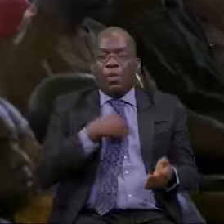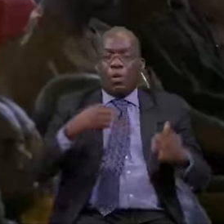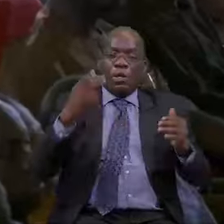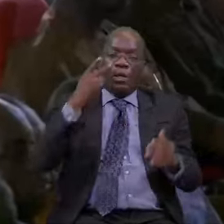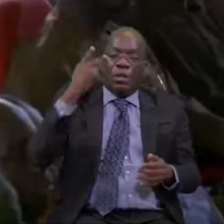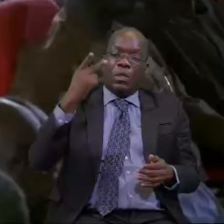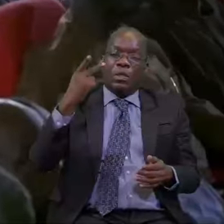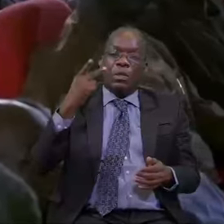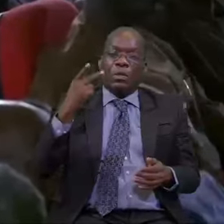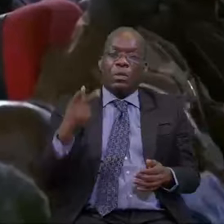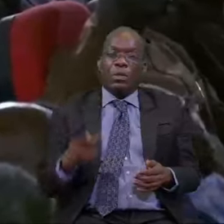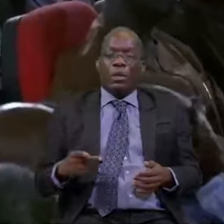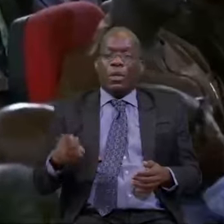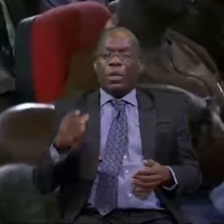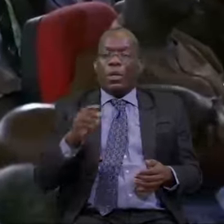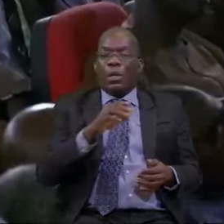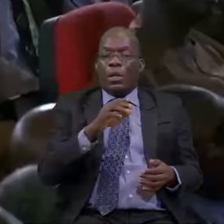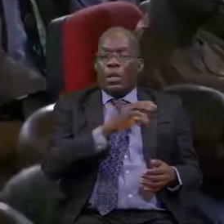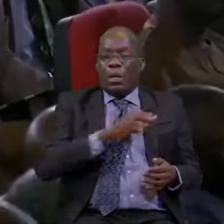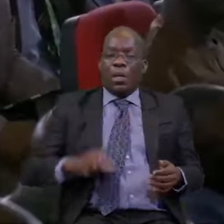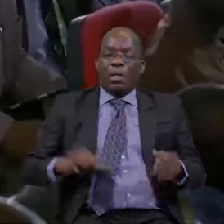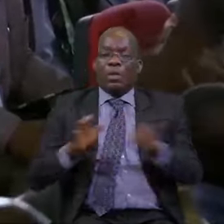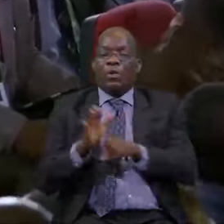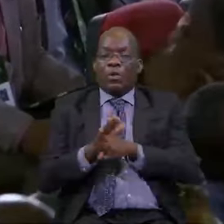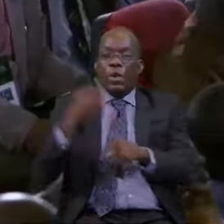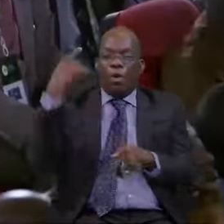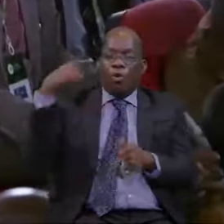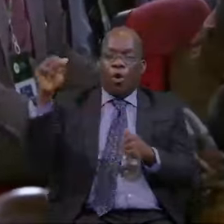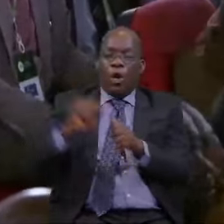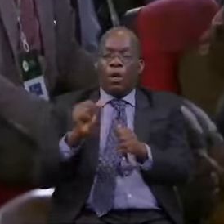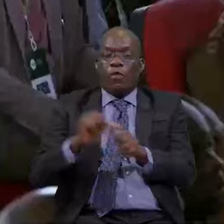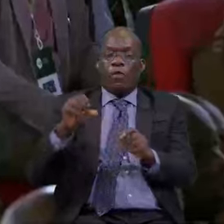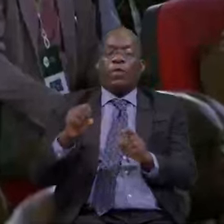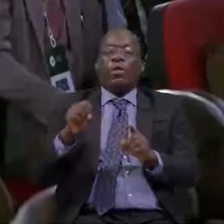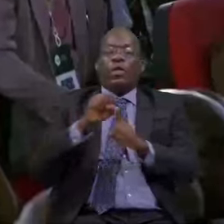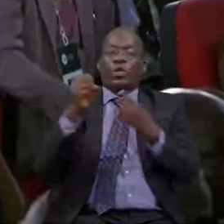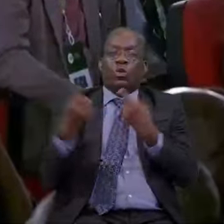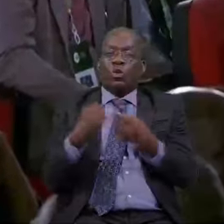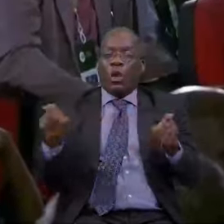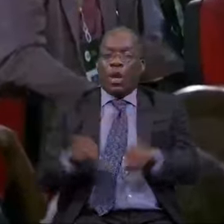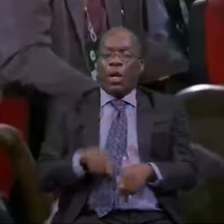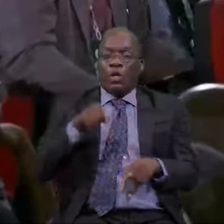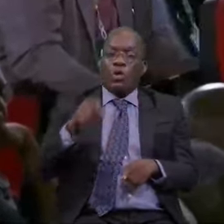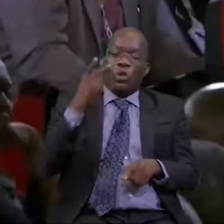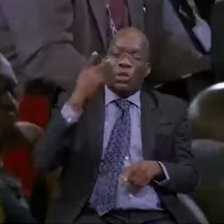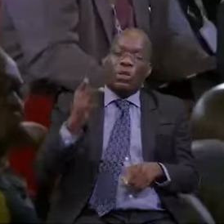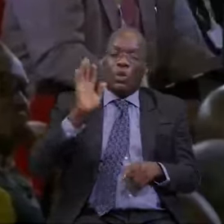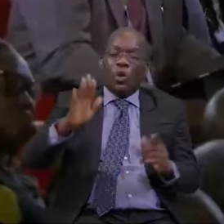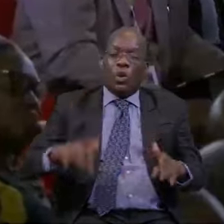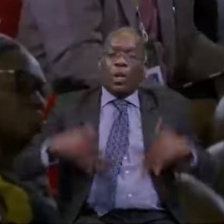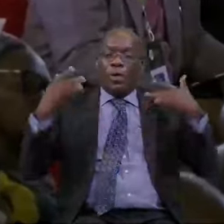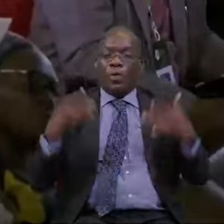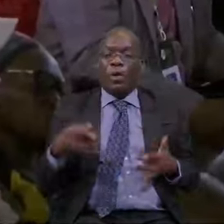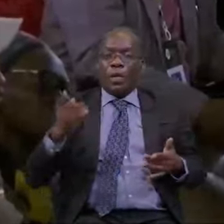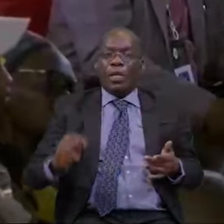le voyons ici, suffisant pour toute situation. Quand vous voyez votre vie, ce qui vous